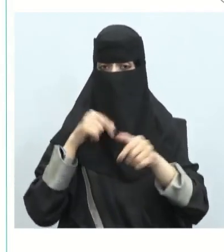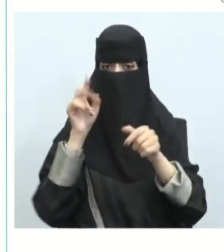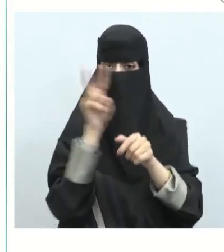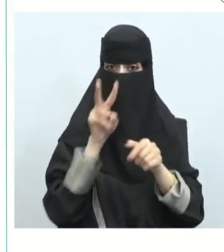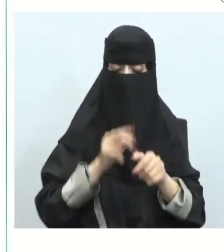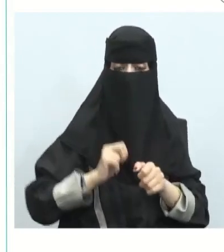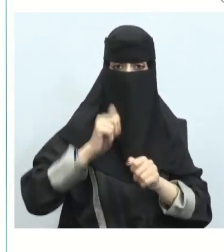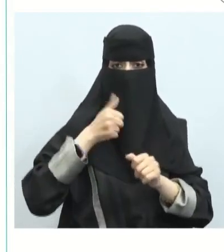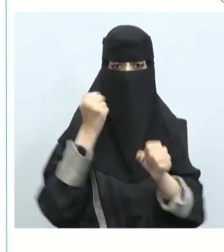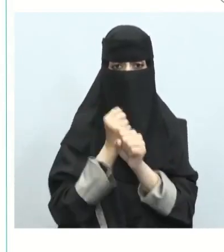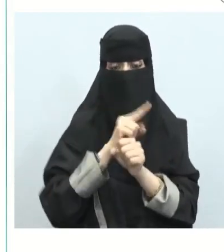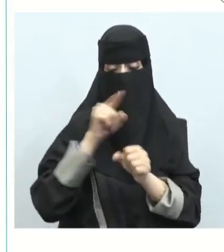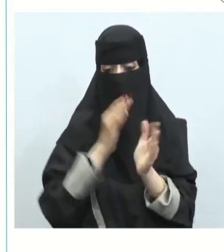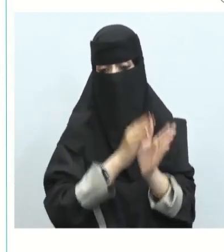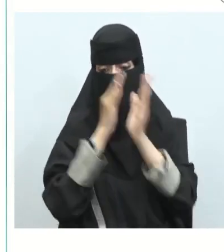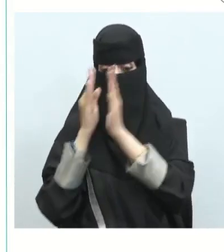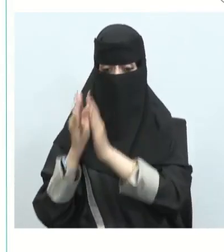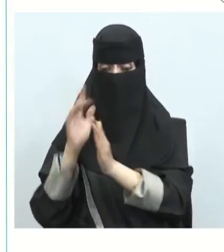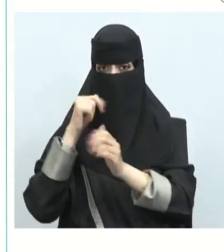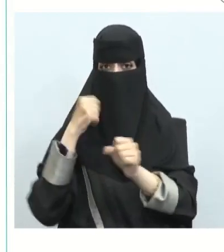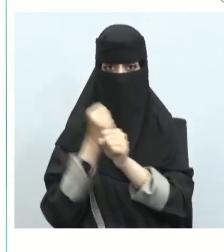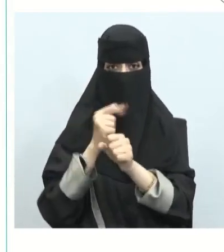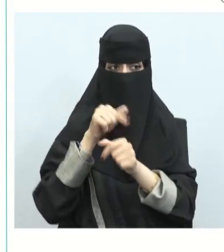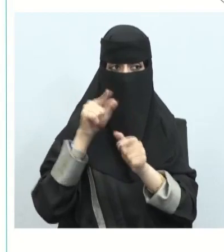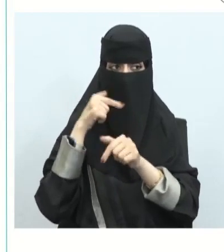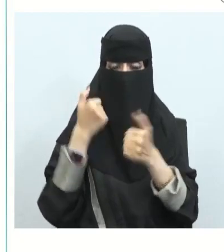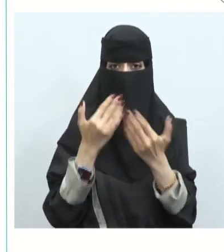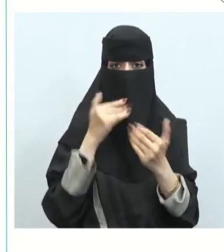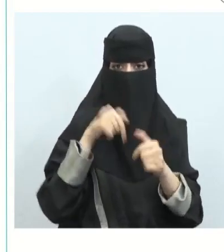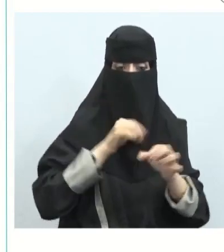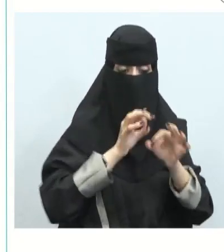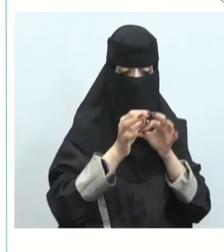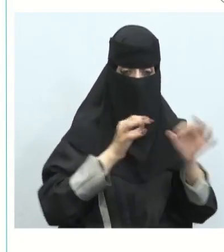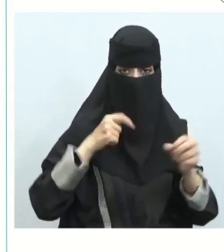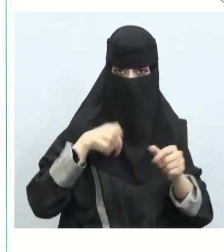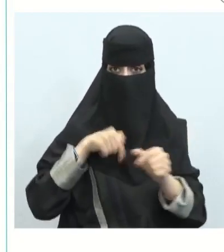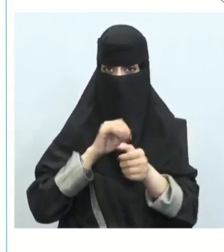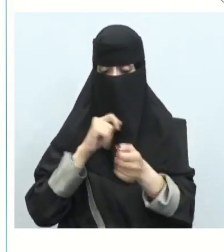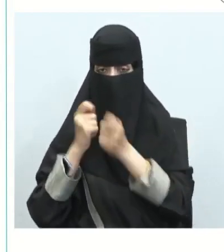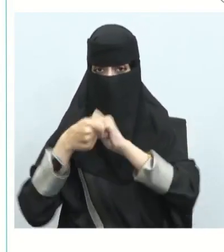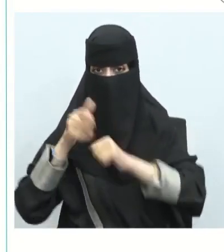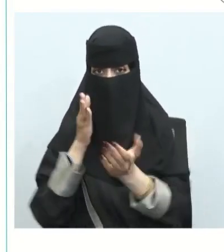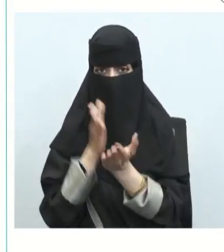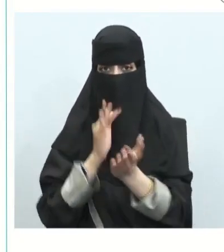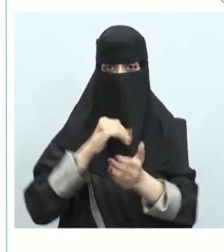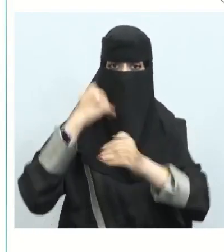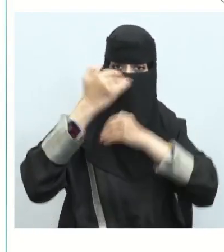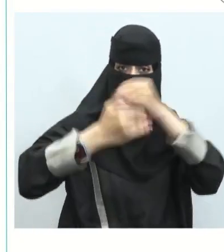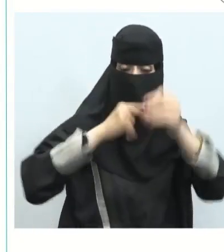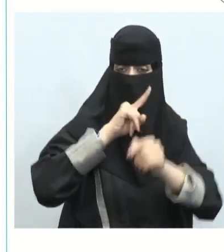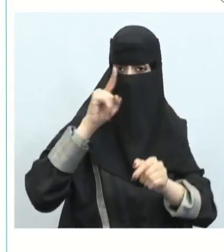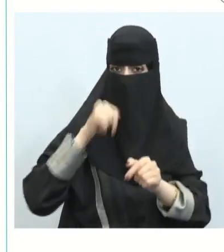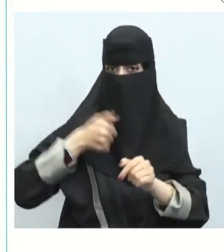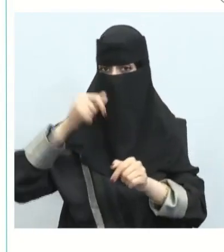حول ادائهم دون انتقاد مثلا لاعمالهم لان هنالك تغير مثلا في السياسه او تغير في الطريقه وبالتالي اذا لا انتقدهم في